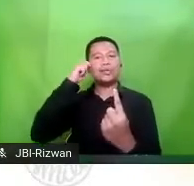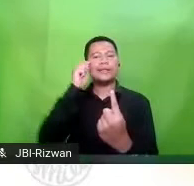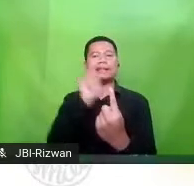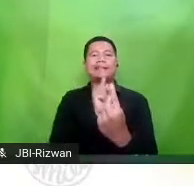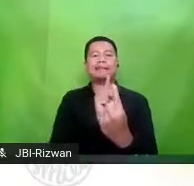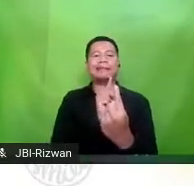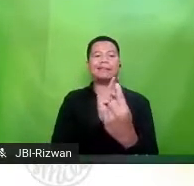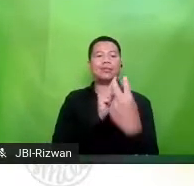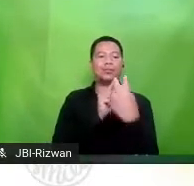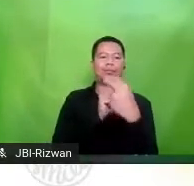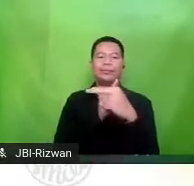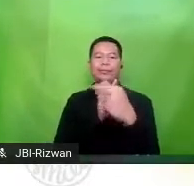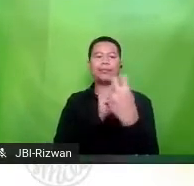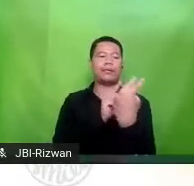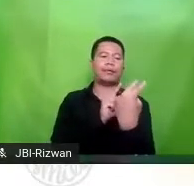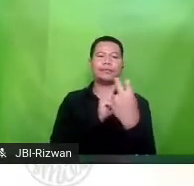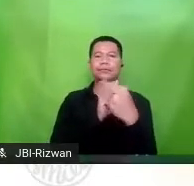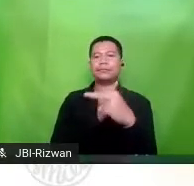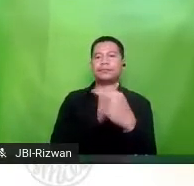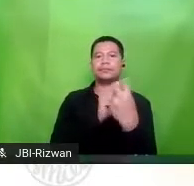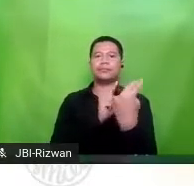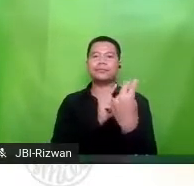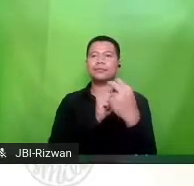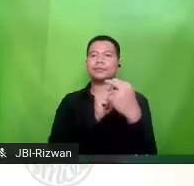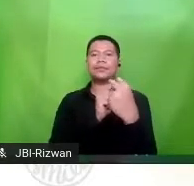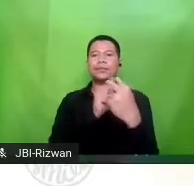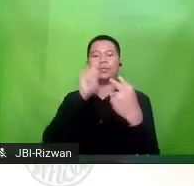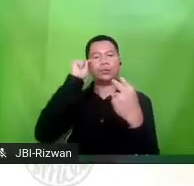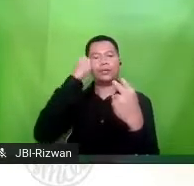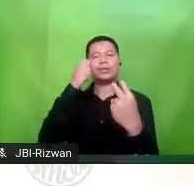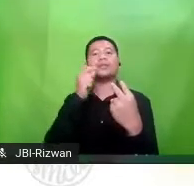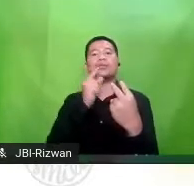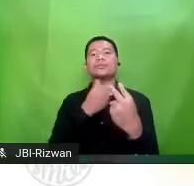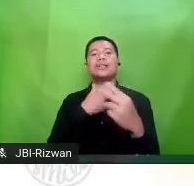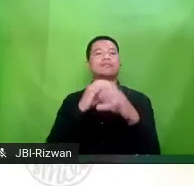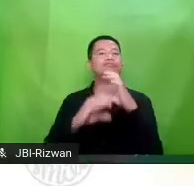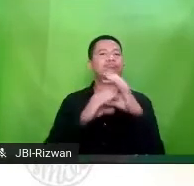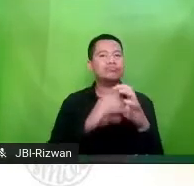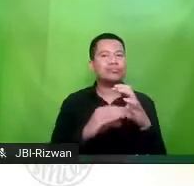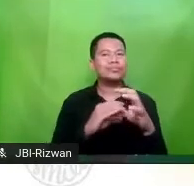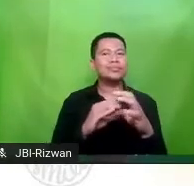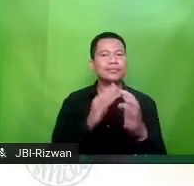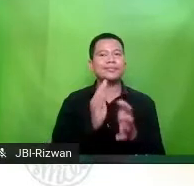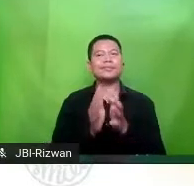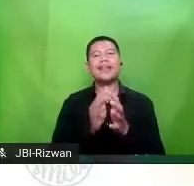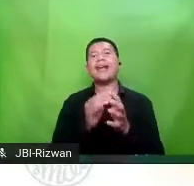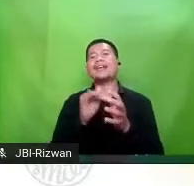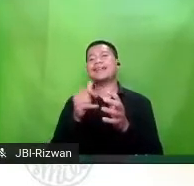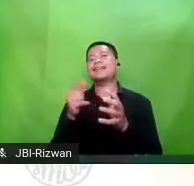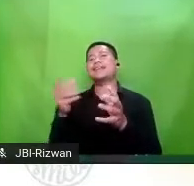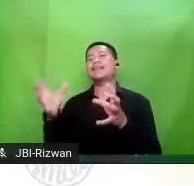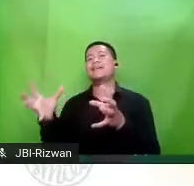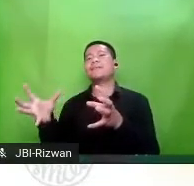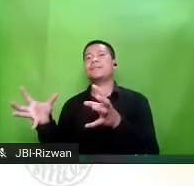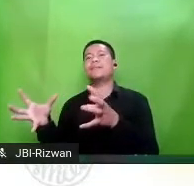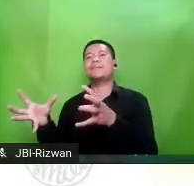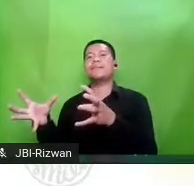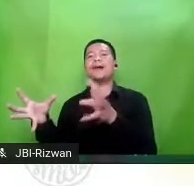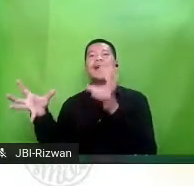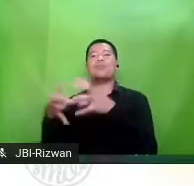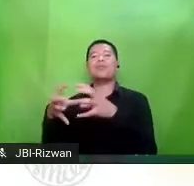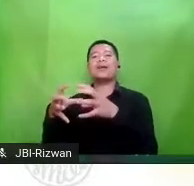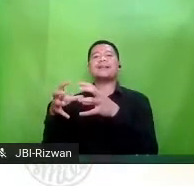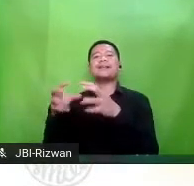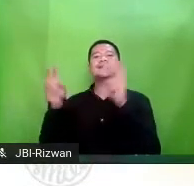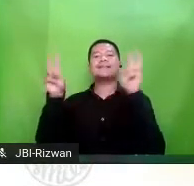kita, intens untuk bisa berinteraksi. Oleh karena itu, menggabungkan kriteria gangguan komunikasi dan interaksi